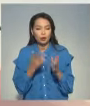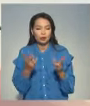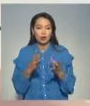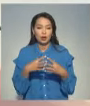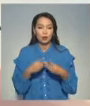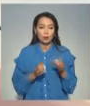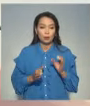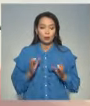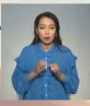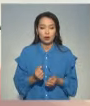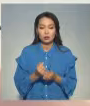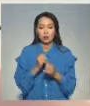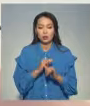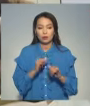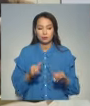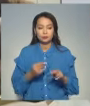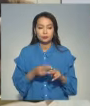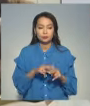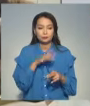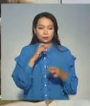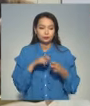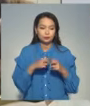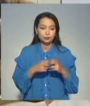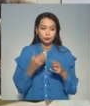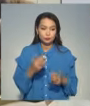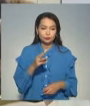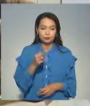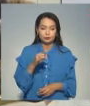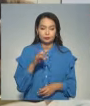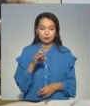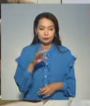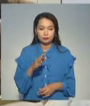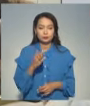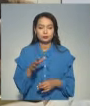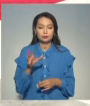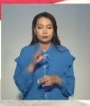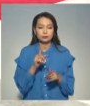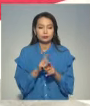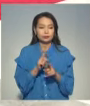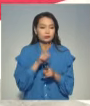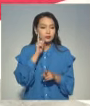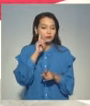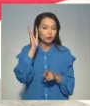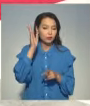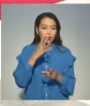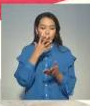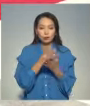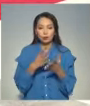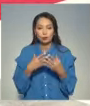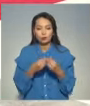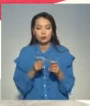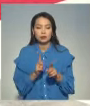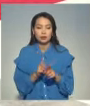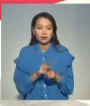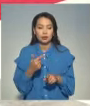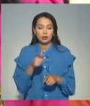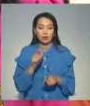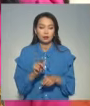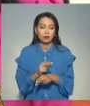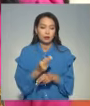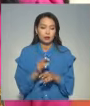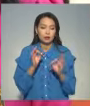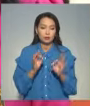институтын қолдаумен нығайту мәселелеріне тоқталған Мұрат Әйтенов, баршамыз күш біріктіре отырып, жас ұрпақты өз отбасына жауапкершілікпен қарайтын азамат етіп тәрбиелеп